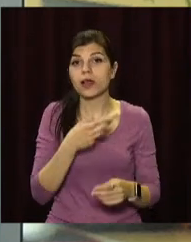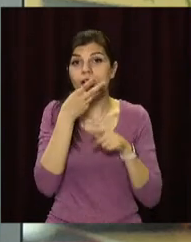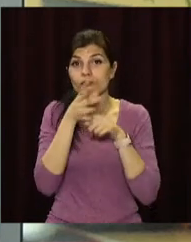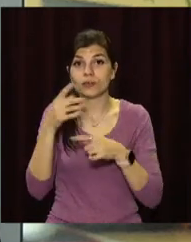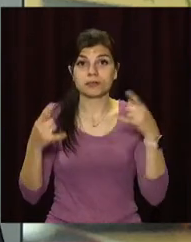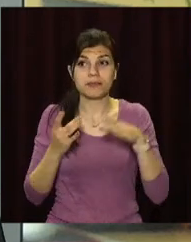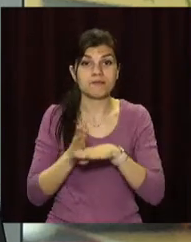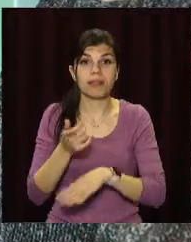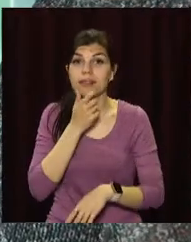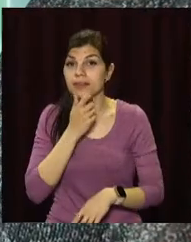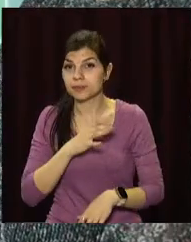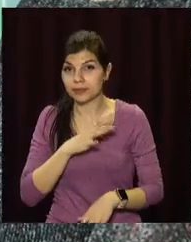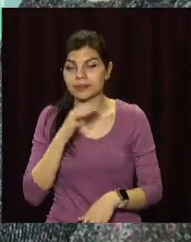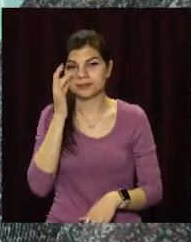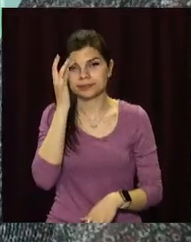журналісти відкритого.